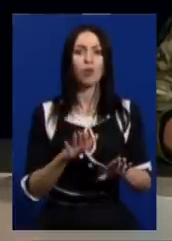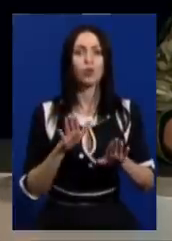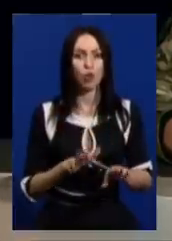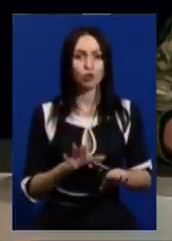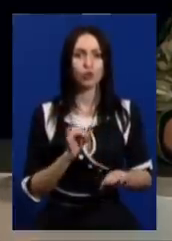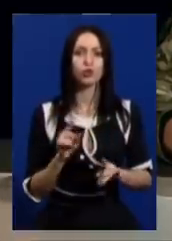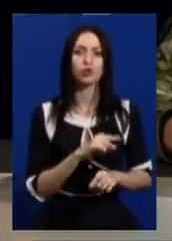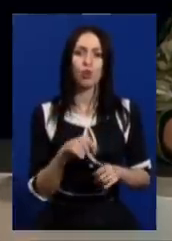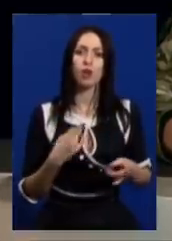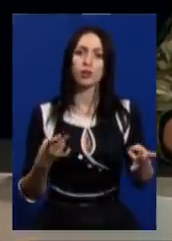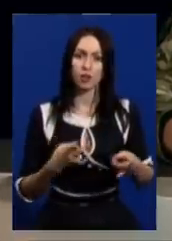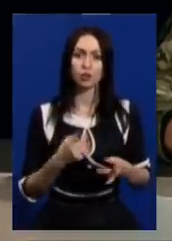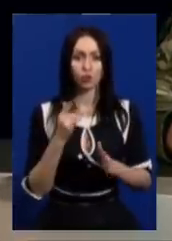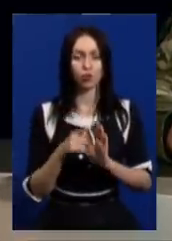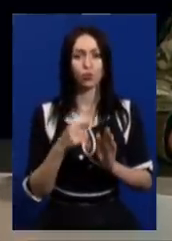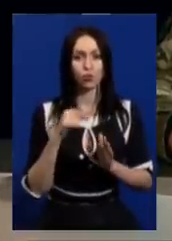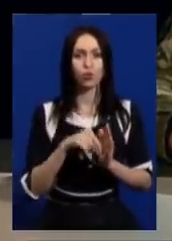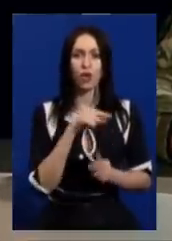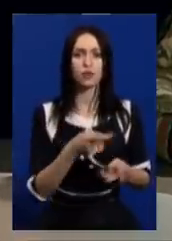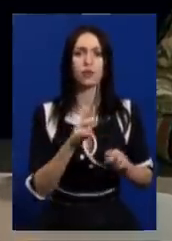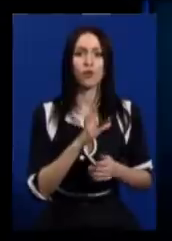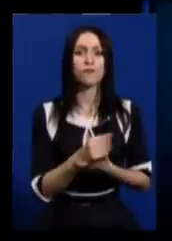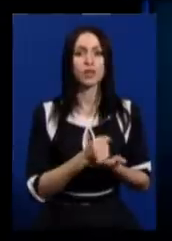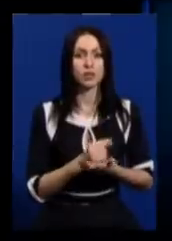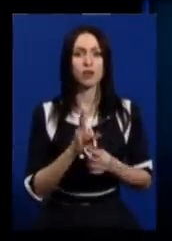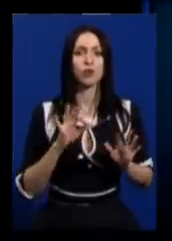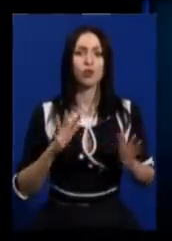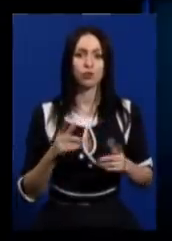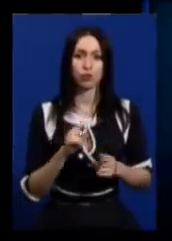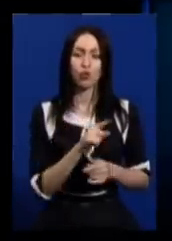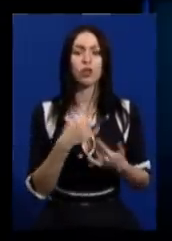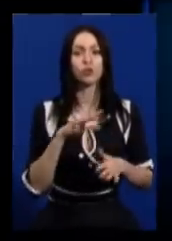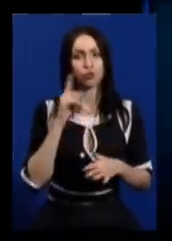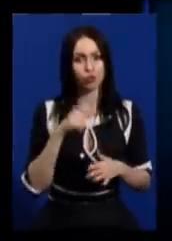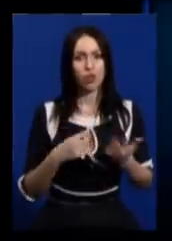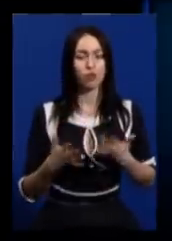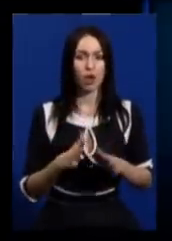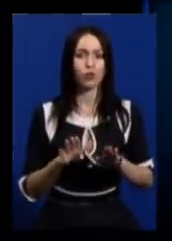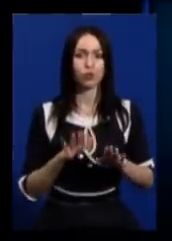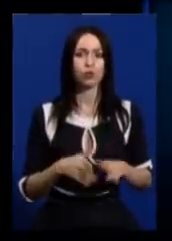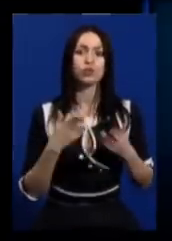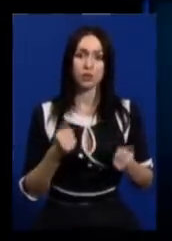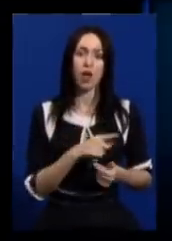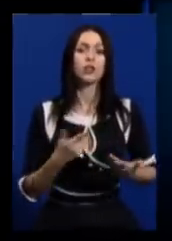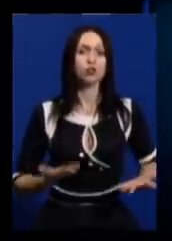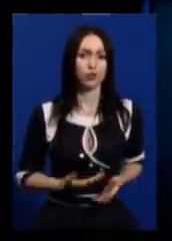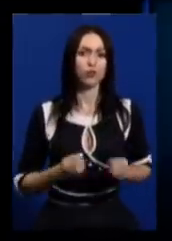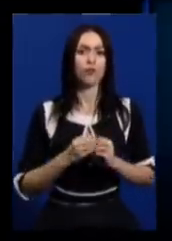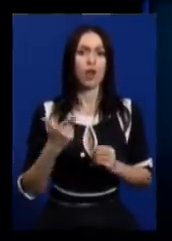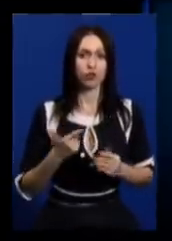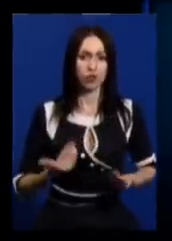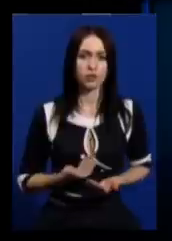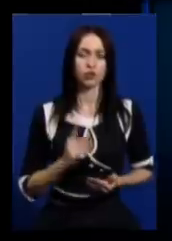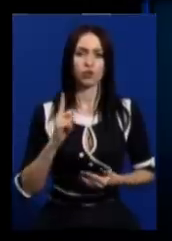должны. Тобто вони залишаються у резерві, але раптом що, вони вже знають, на якій посаді? Вони ж туди, да, вони живуть гражданською життю, ходять на